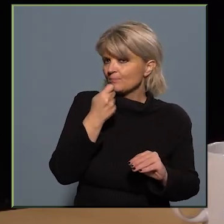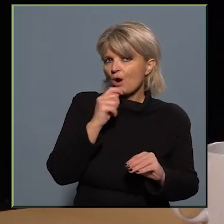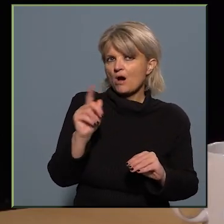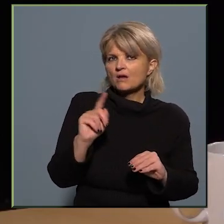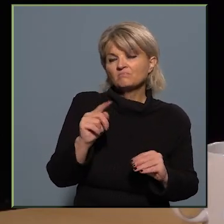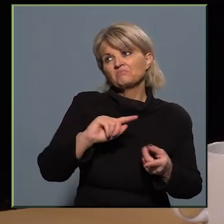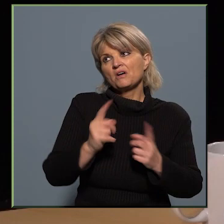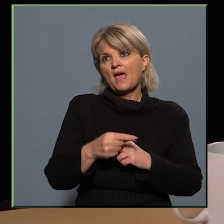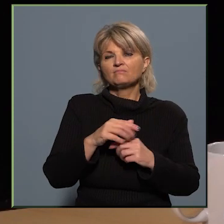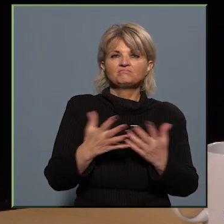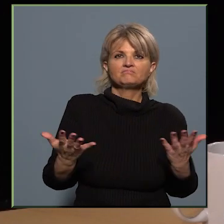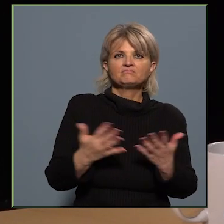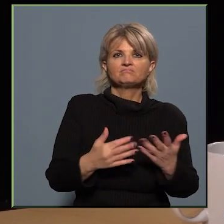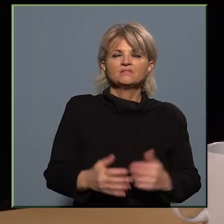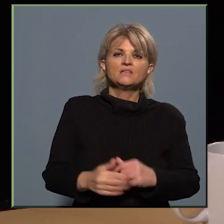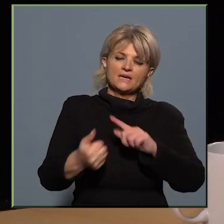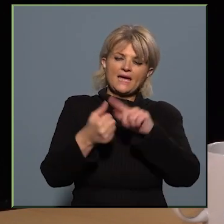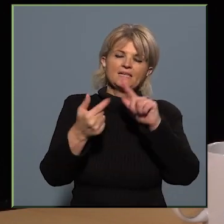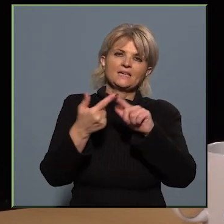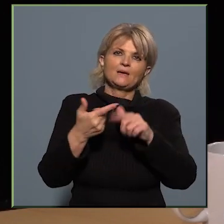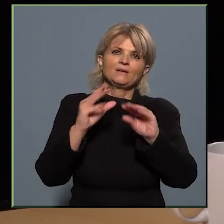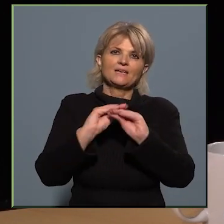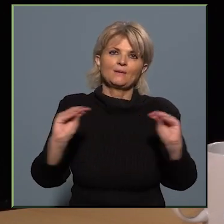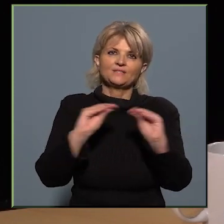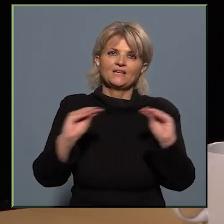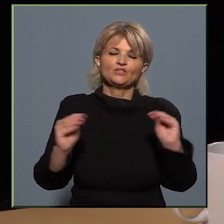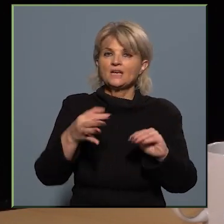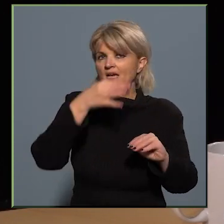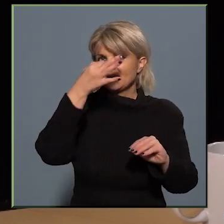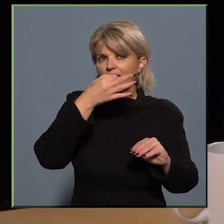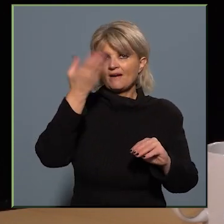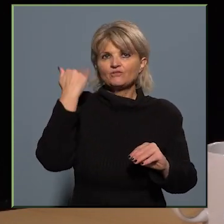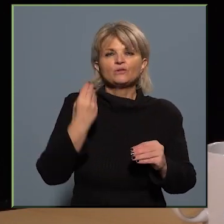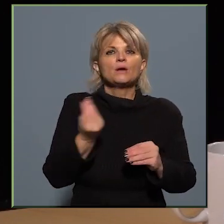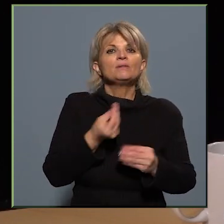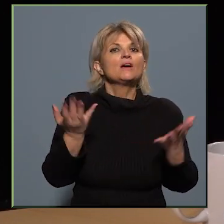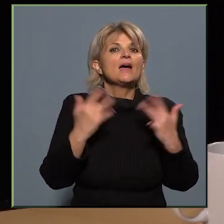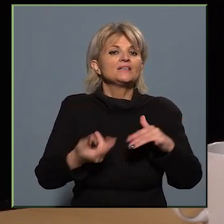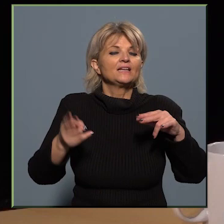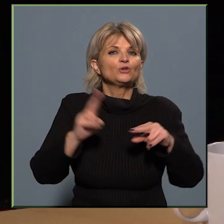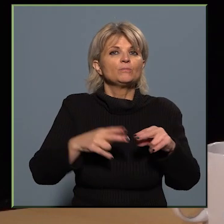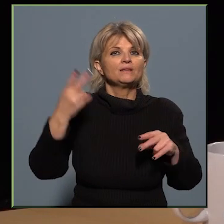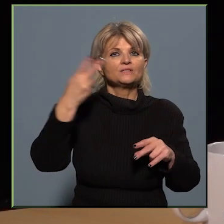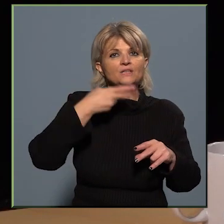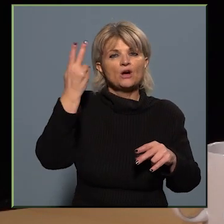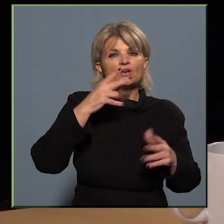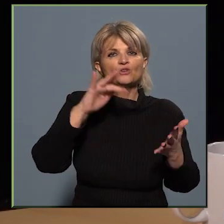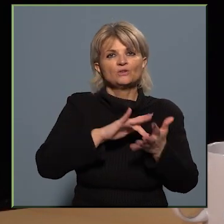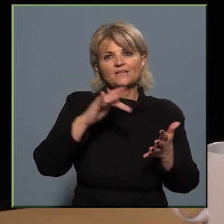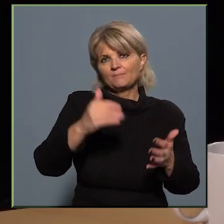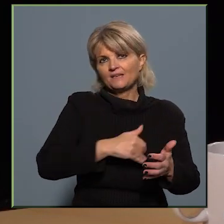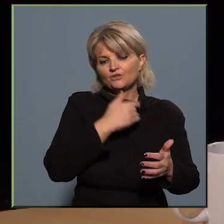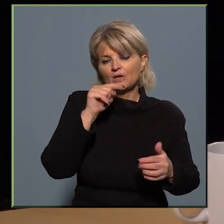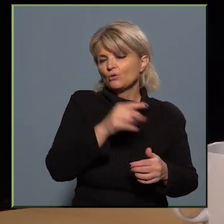szolgálta ki, hanem egyéb képzésekre. Kíváncsi voltam, hogy mi a helyzet a többi szakközépiskolában. Szerencsére